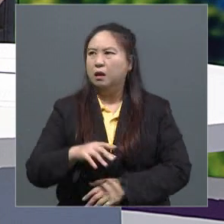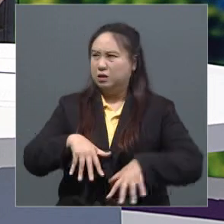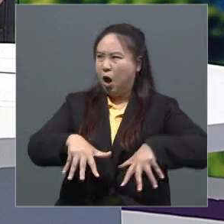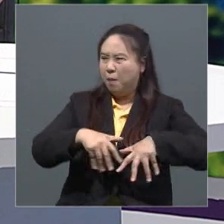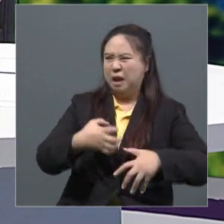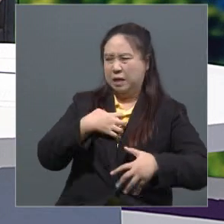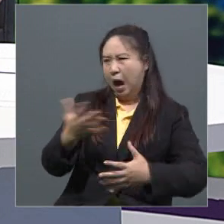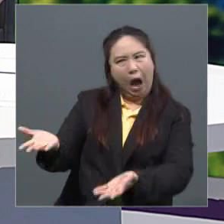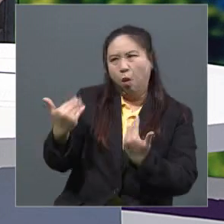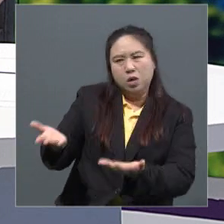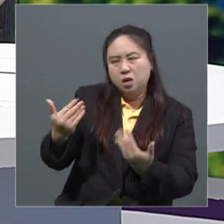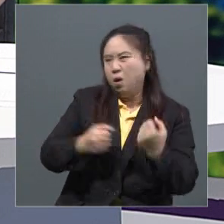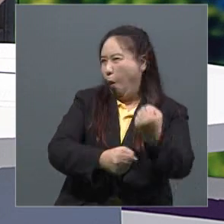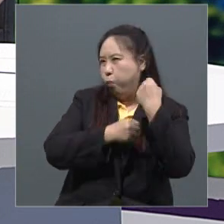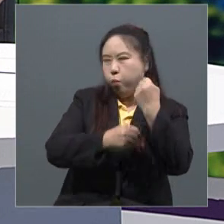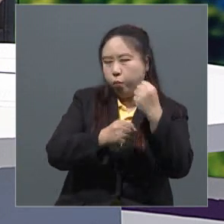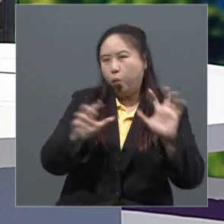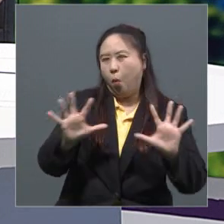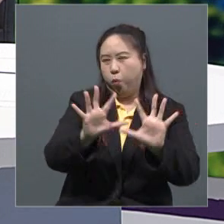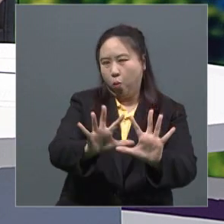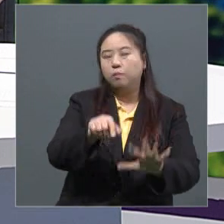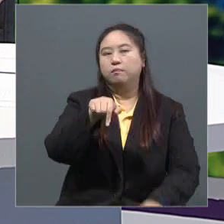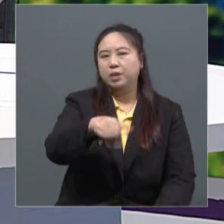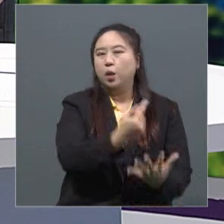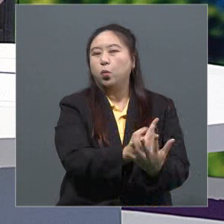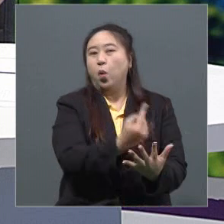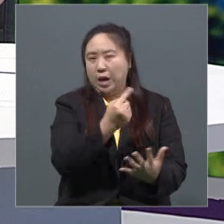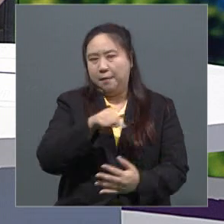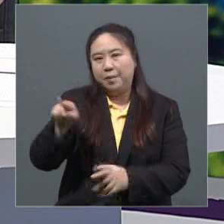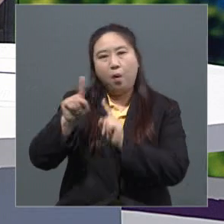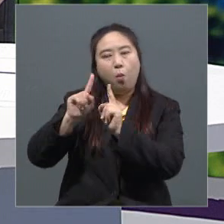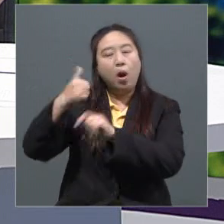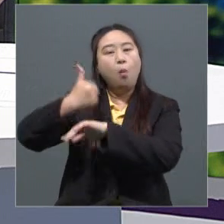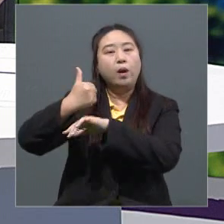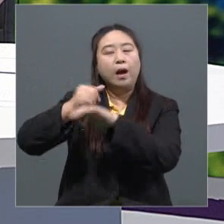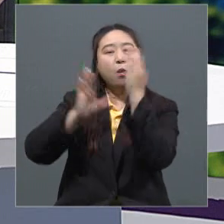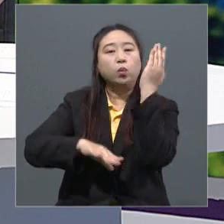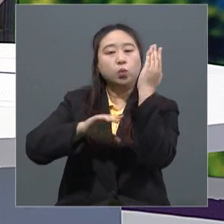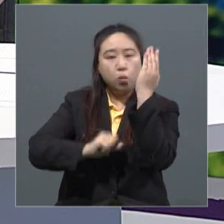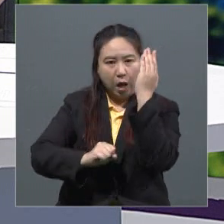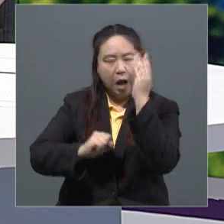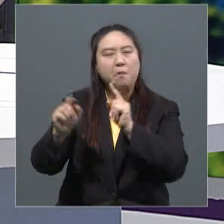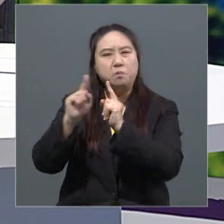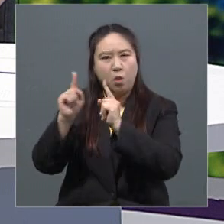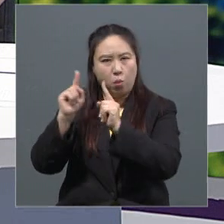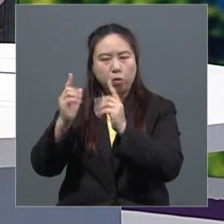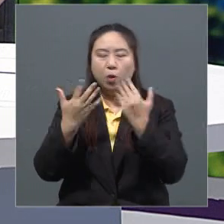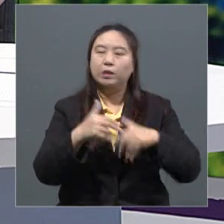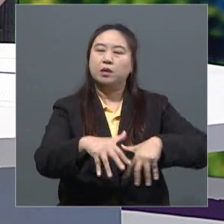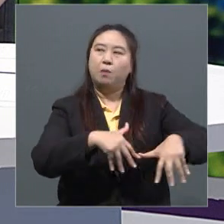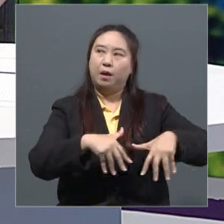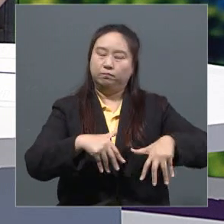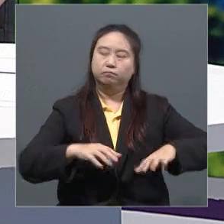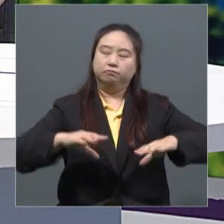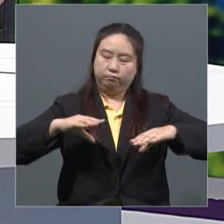ช้าที่ผ่านมาก็มีในส่วนของตัวแทนของชาวบ้านนะส่งตัวแทนไปเจรจากับผู้ว่าราชการจังหวัดสงขลาก็ทำให้ชาวบ้านเนี่ยพอใจใน